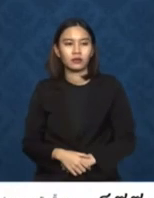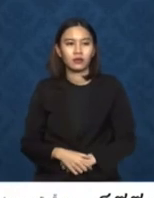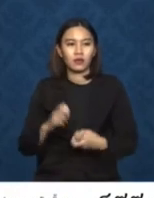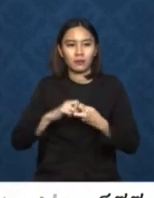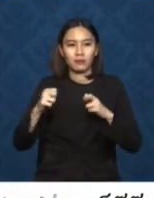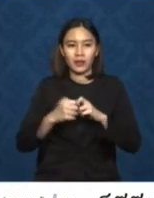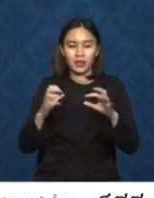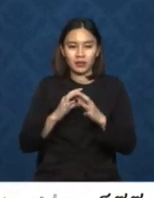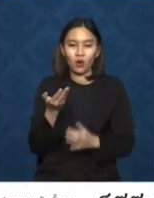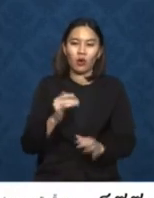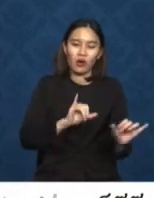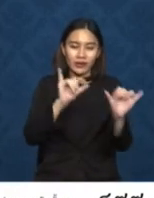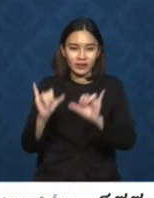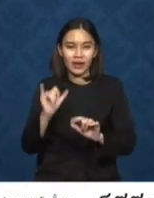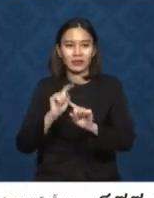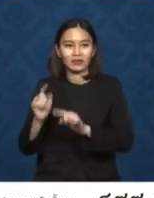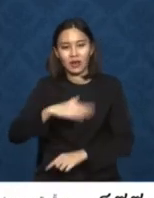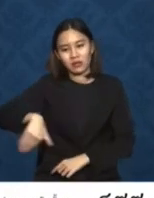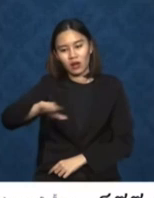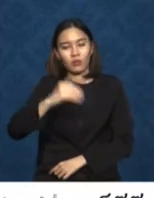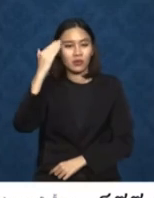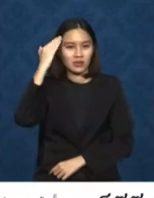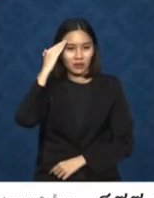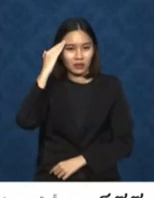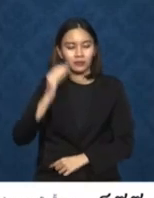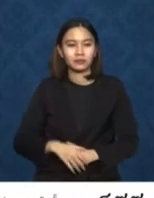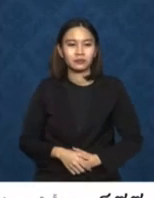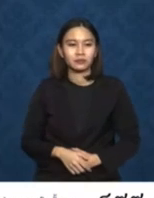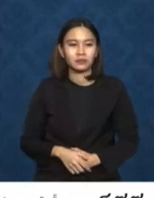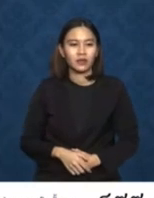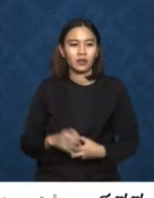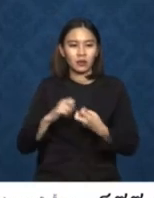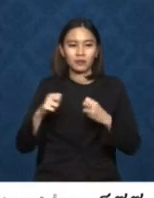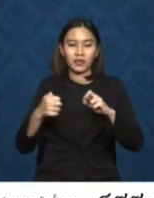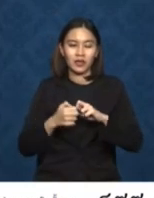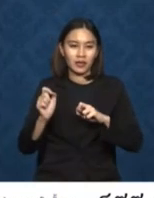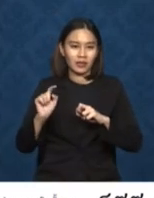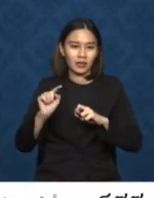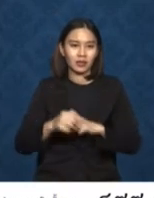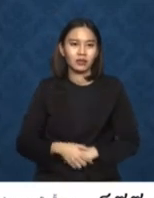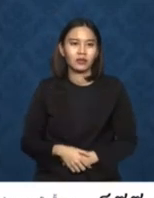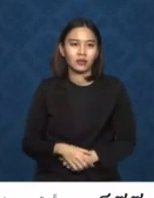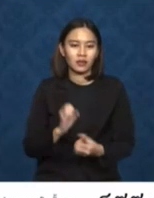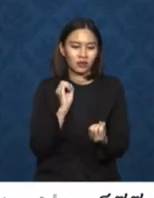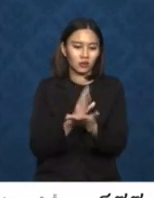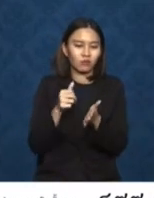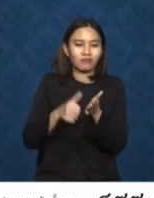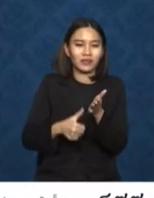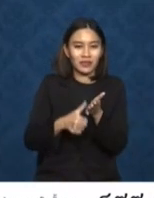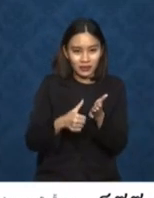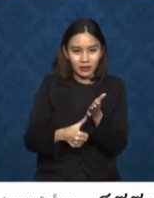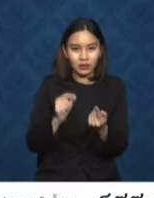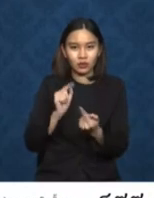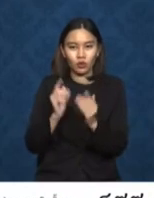และปัหาเรื่กขอยกย้ายทุกคนใสบาททาบดีครทปทานวเปปัญหาซึ่ก่อใหเกิดนี่สินสราง